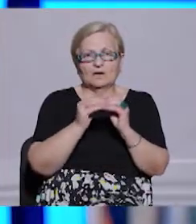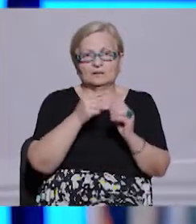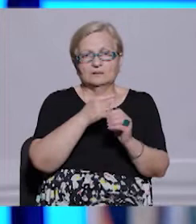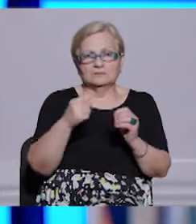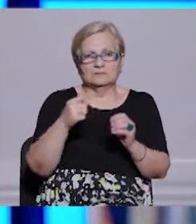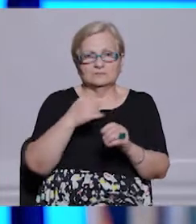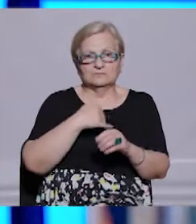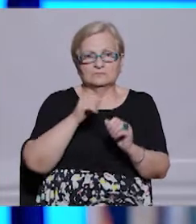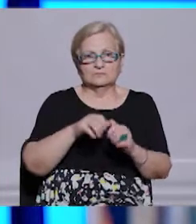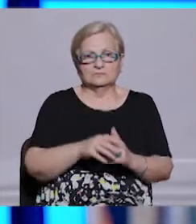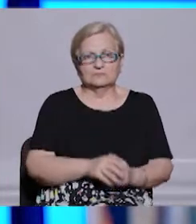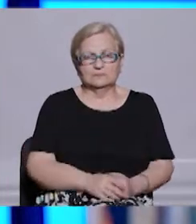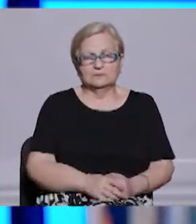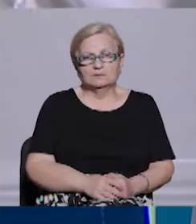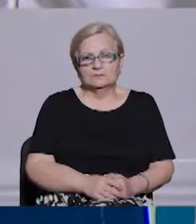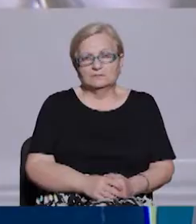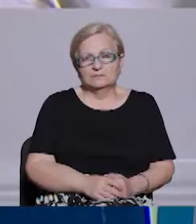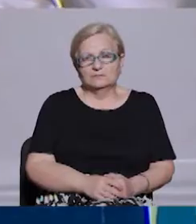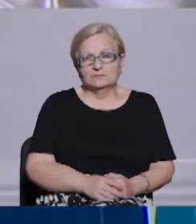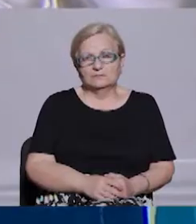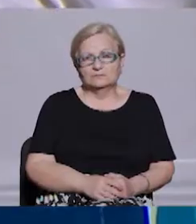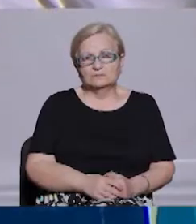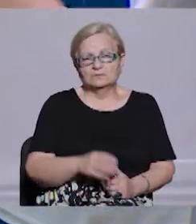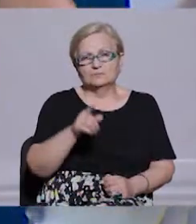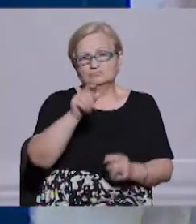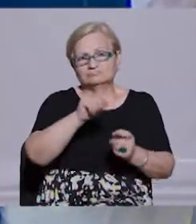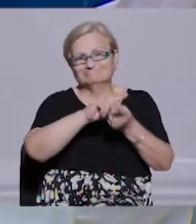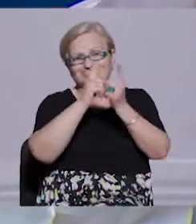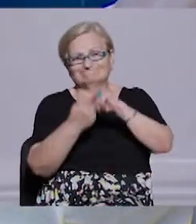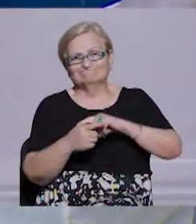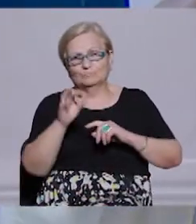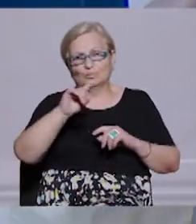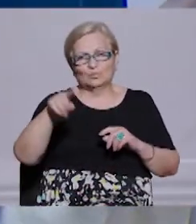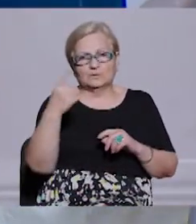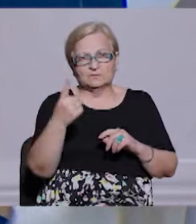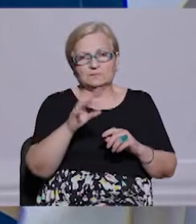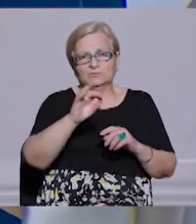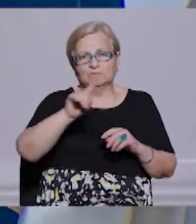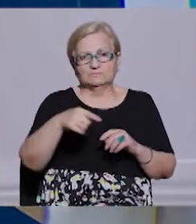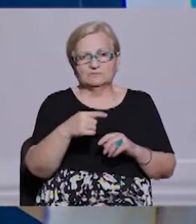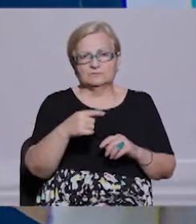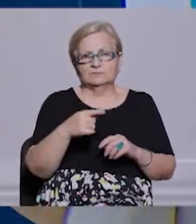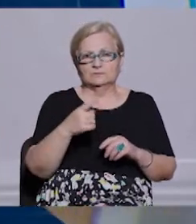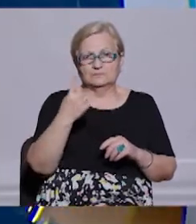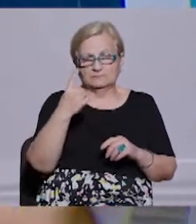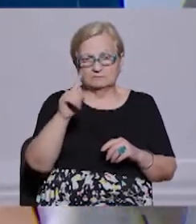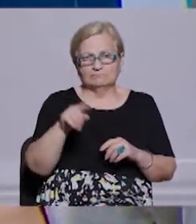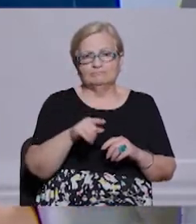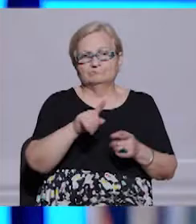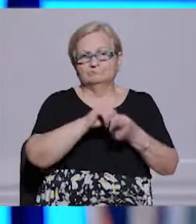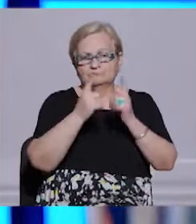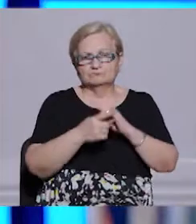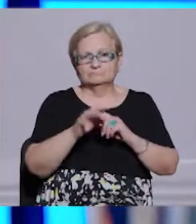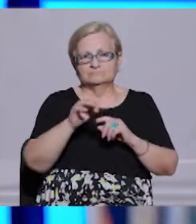ესეთი აღნიშვნები შემოვიტანეთ ესეთი წილადებისთვის და დავწეროთ 0.1 მიათედი, 0.1